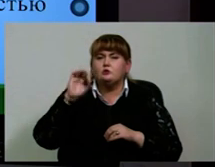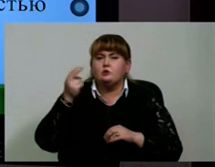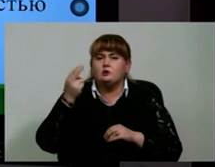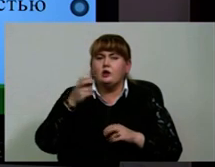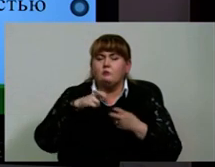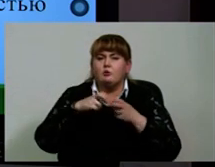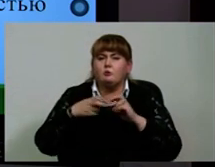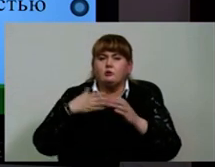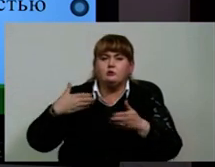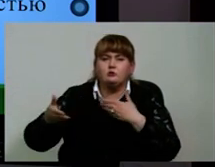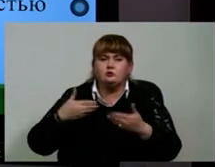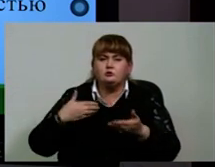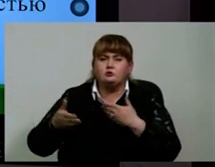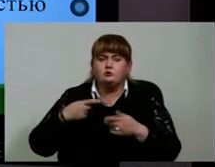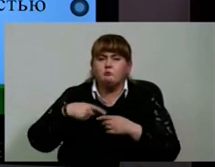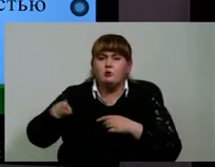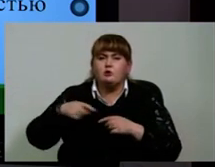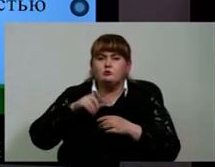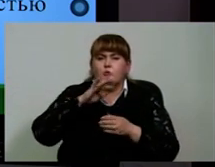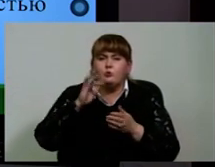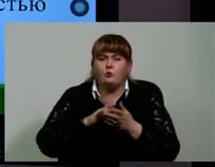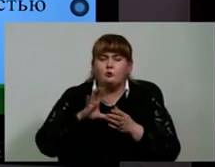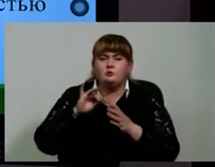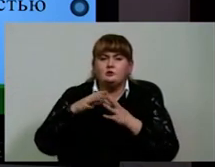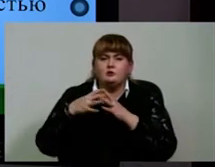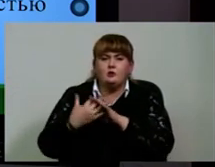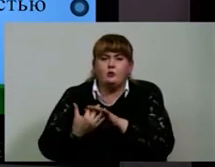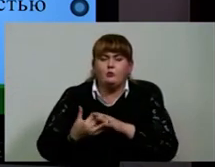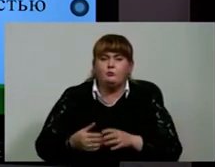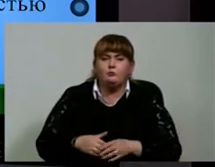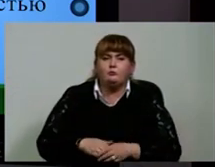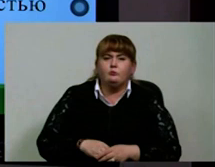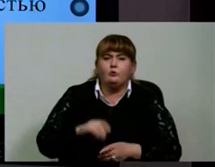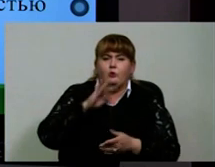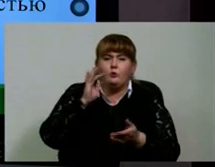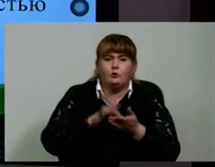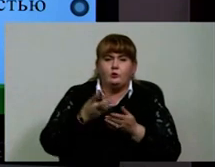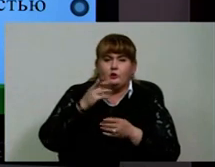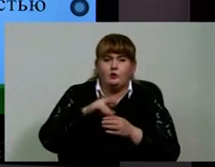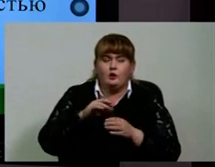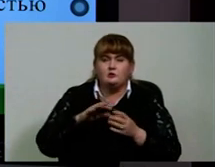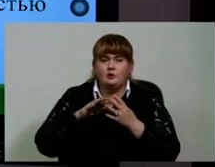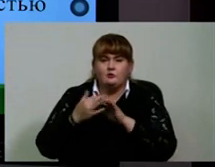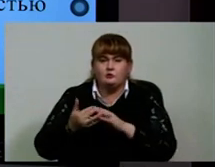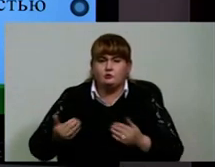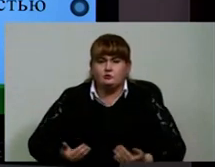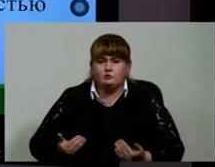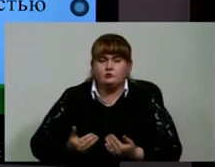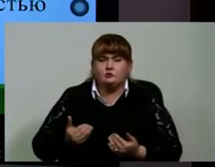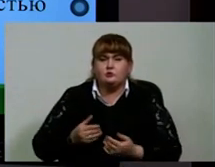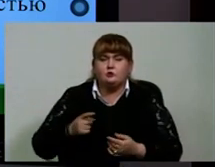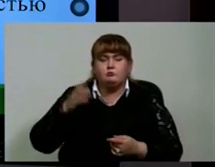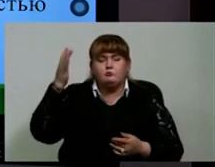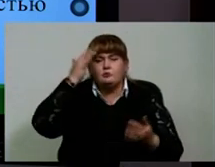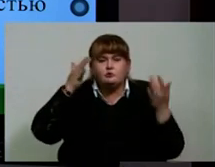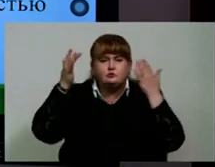проблема взаимоотношений между городом и селом. Город для деревенских жителей – воплощение